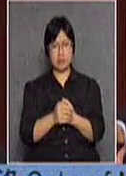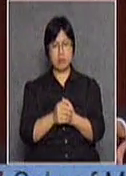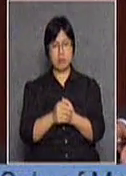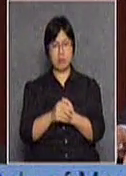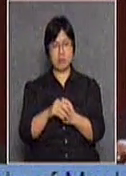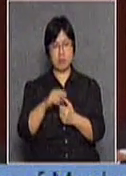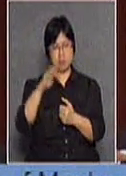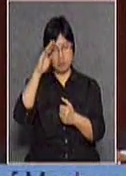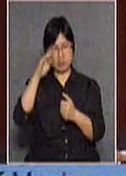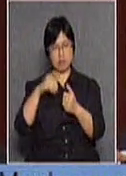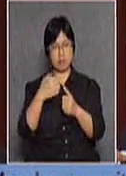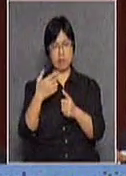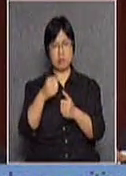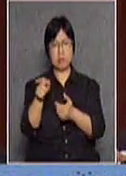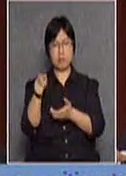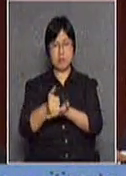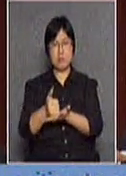對不起，主席，我代得多快， 你坐下。